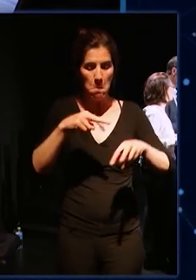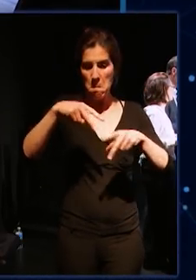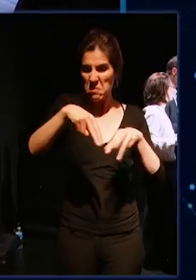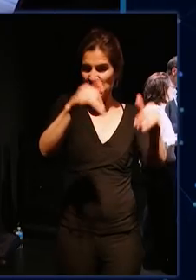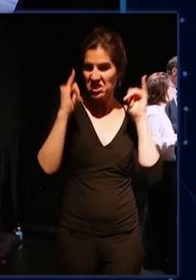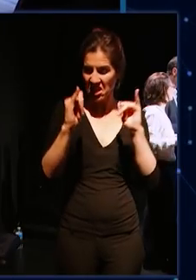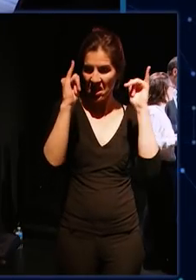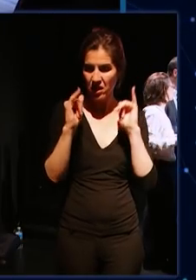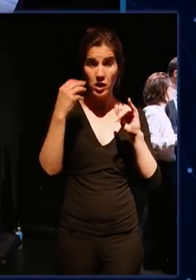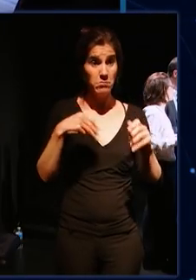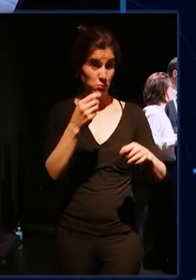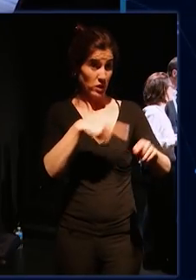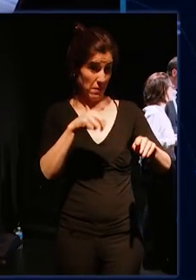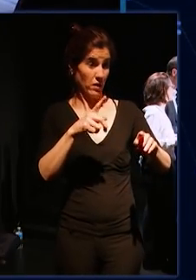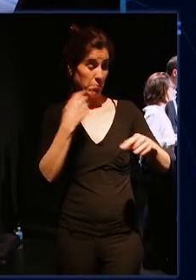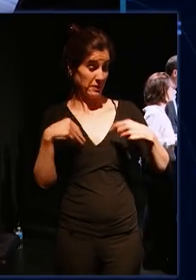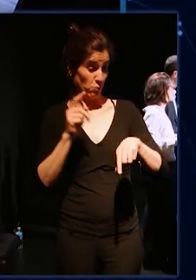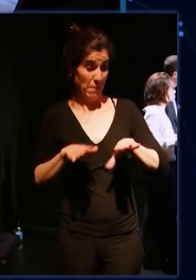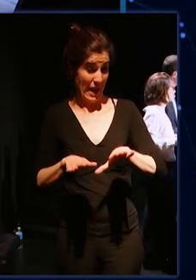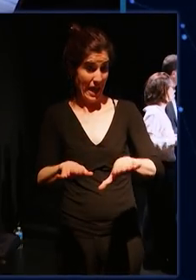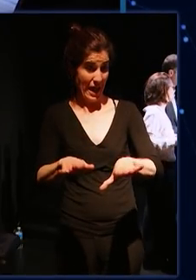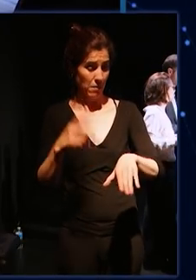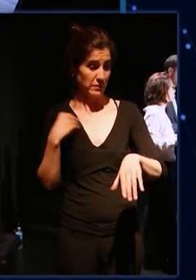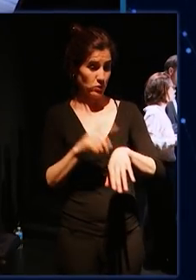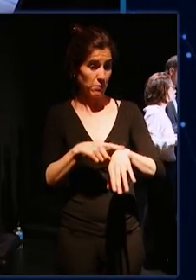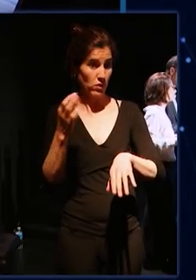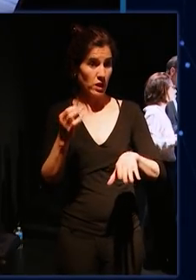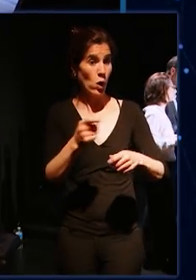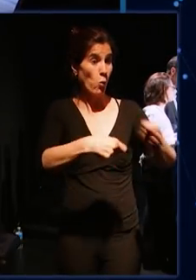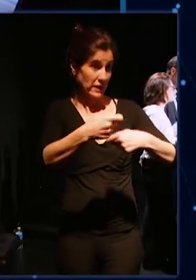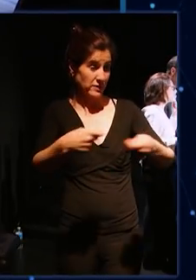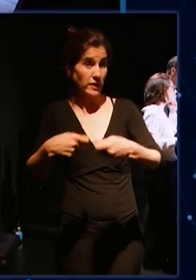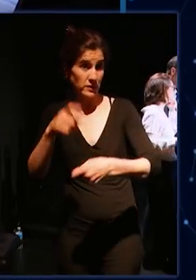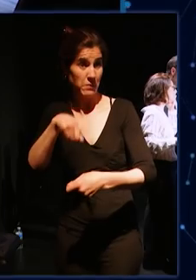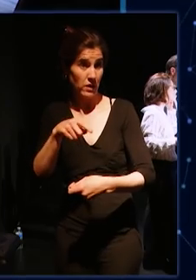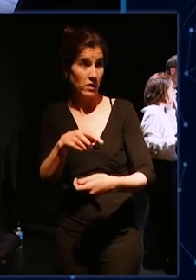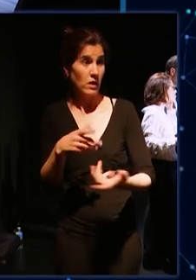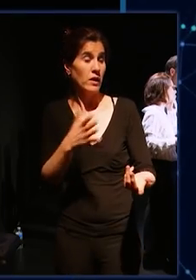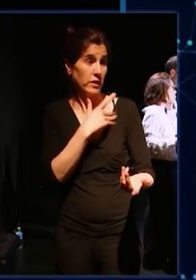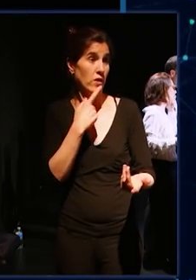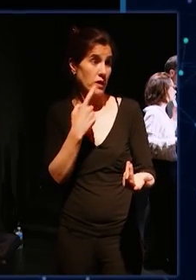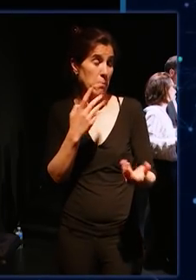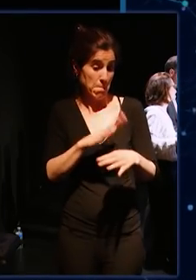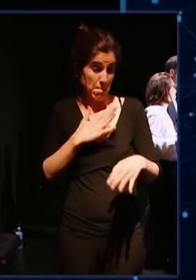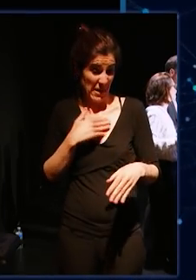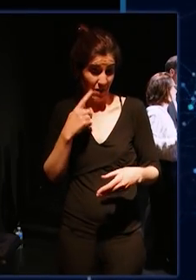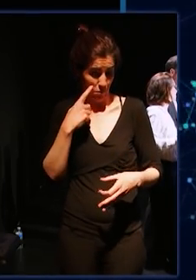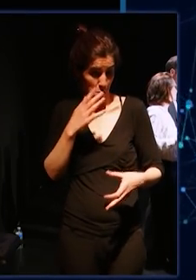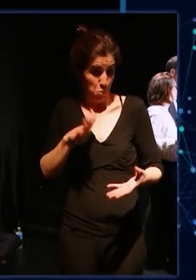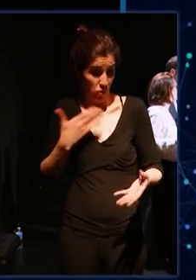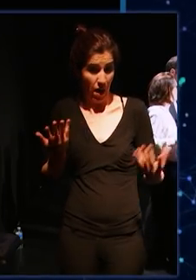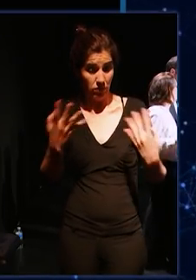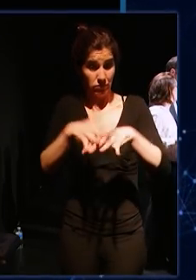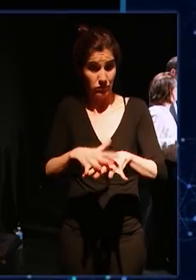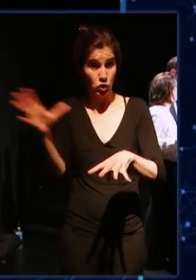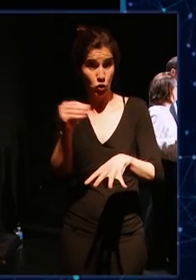fer la seva activitat. Per fer-ho, és evident que cal repensar el que s'ha fet els últims 4 anys, que ha